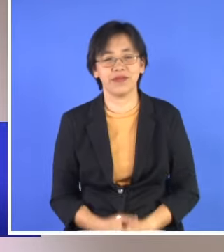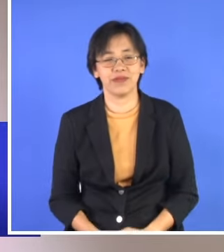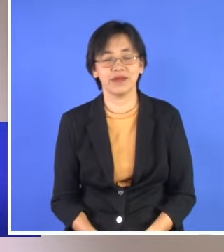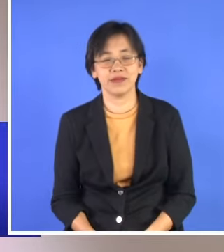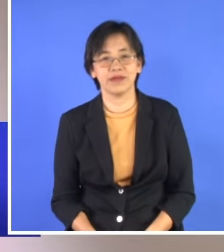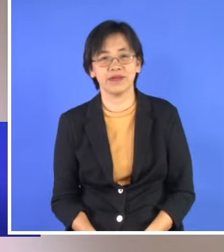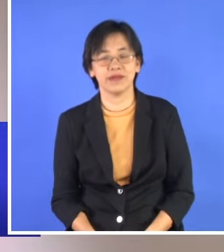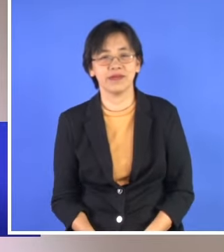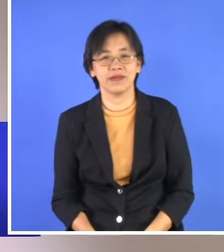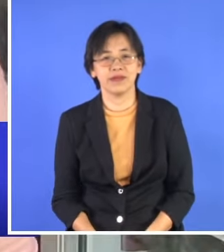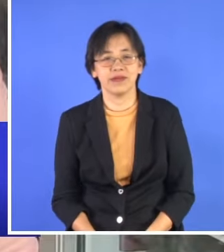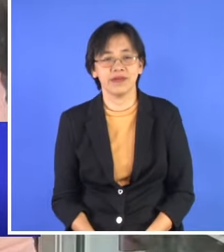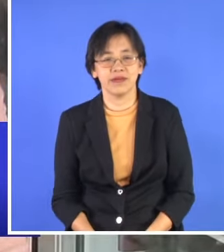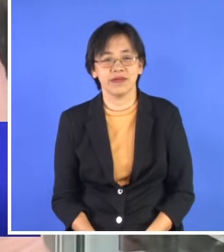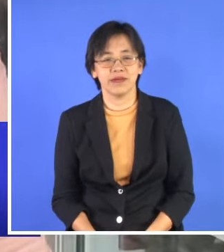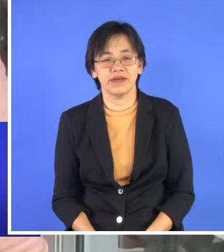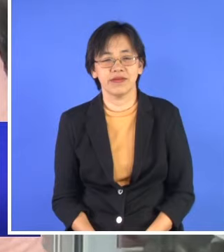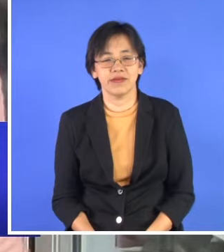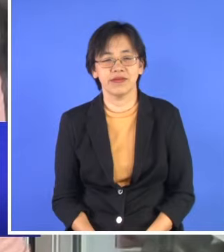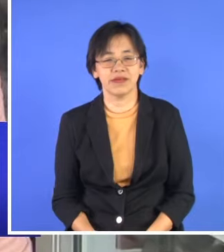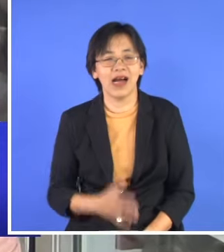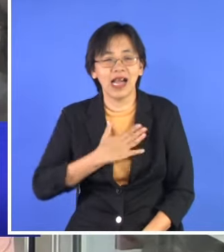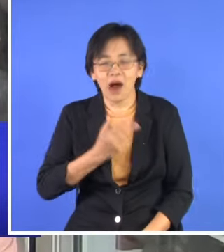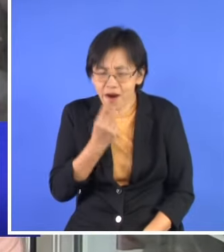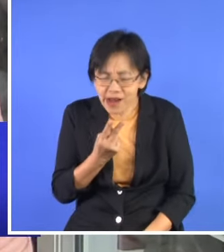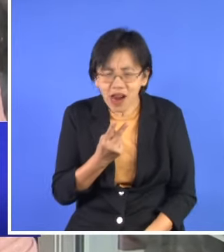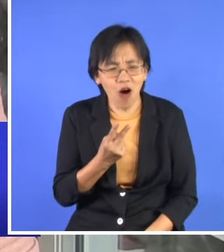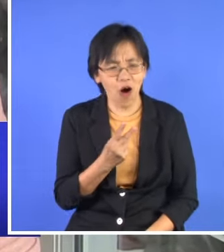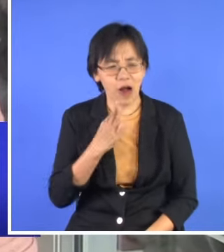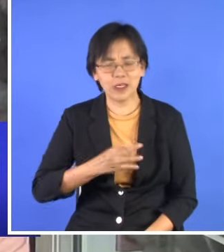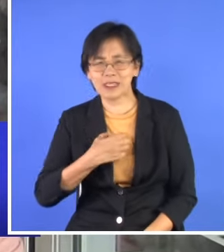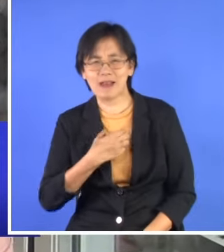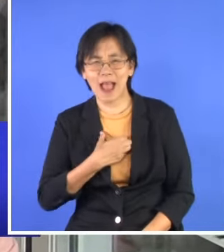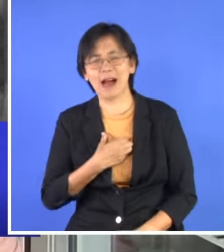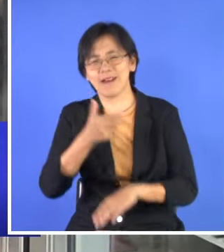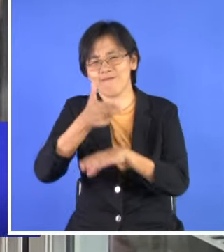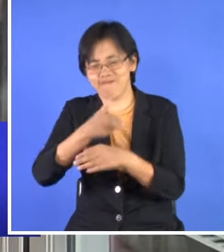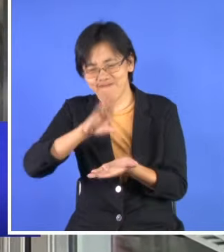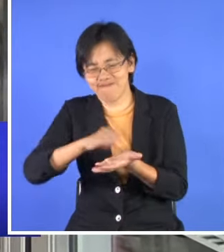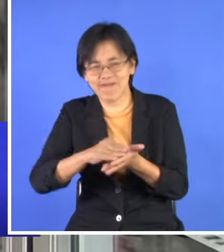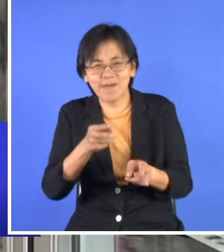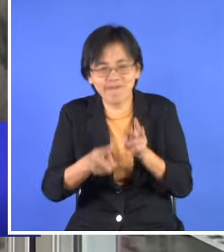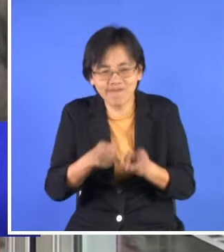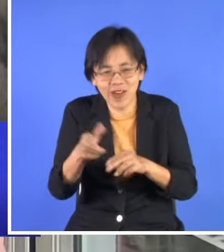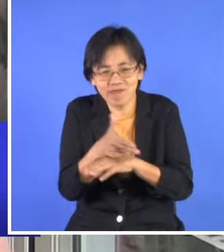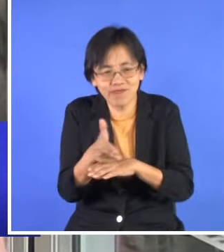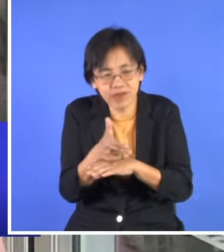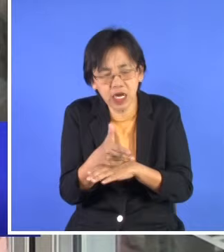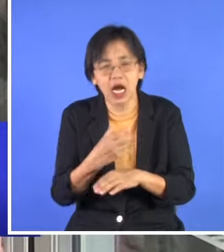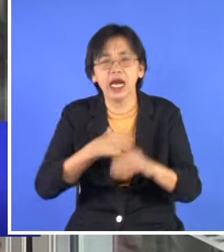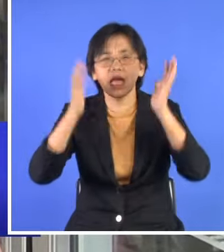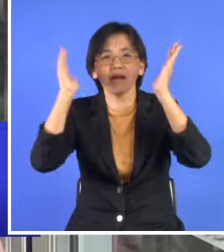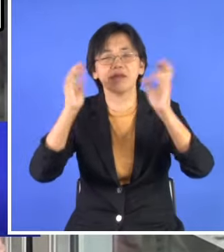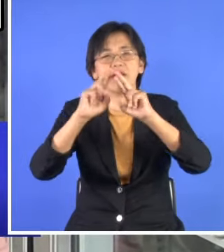กัน เหมือนแรงบันดาลใจอยากจะทำคลิปบ้างอะไรเงี้ยค่ะเพื่อเป็นการโปรโมทร้าน